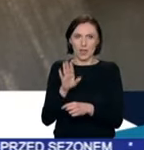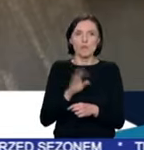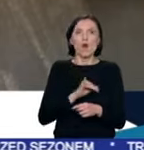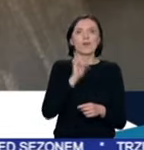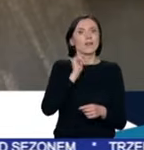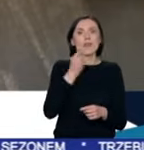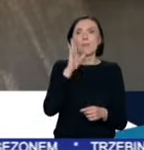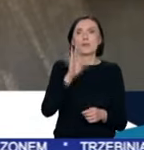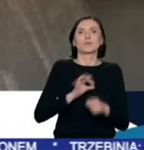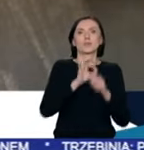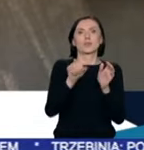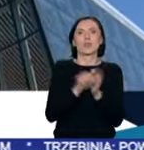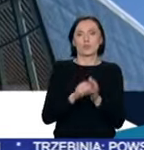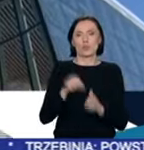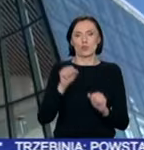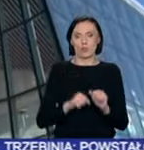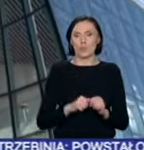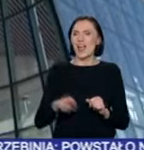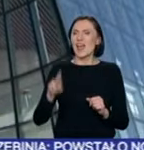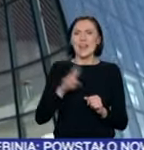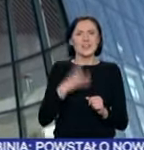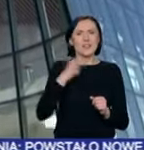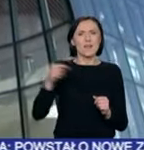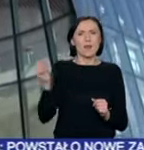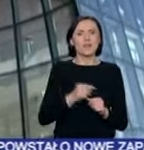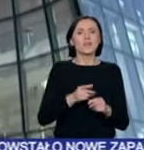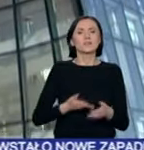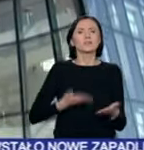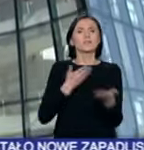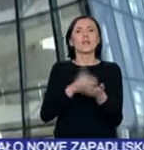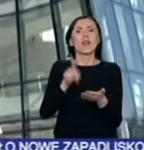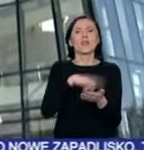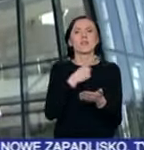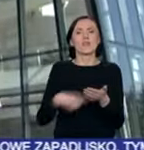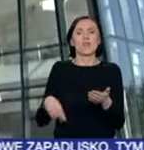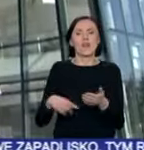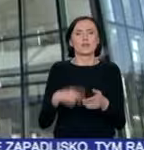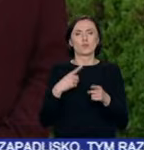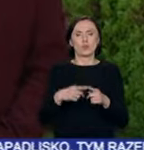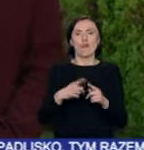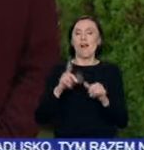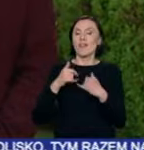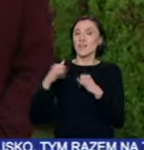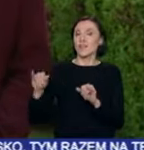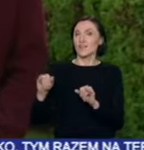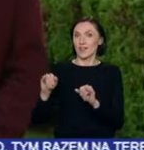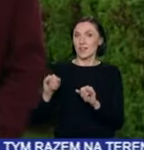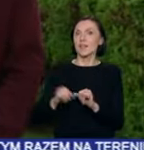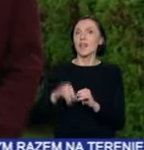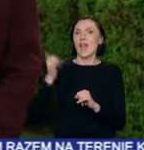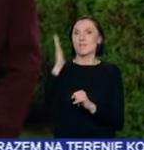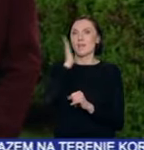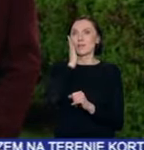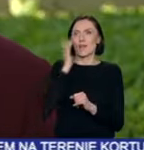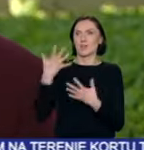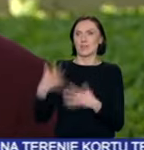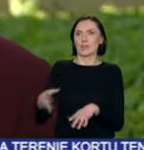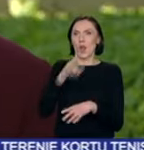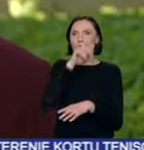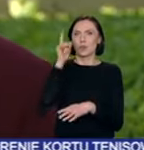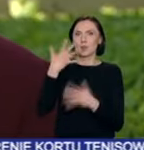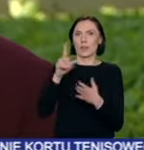o likwidacji spółki, ale zupełnie jest inna sytuacja w momencie, kiedy to mieszkańcy wyjdą z taką uchwałą. A tak było właśnie w tym przypadku.